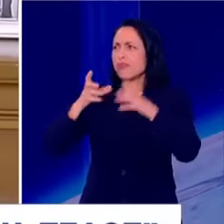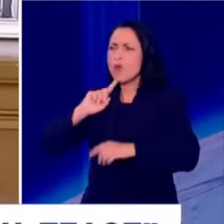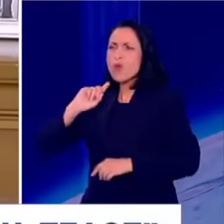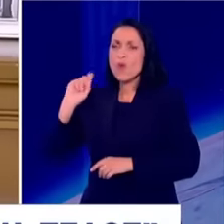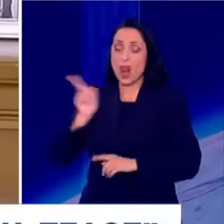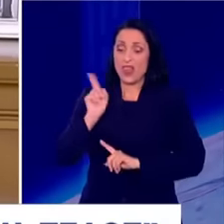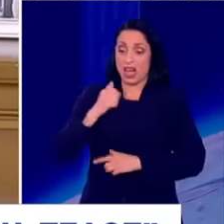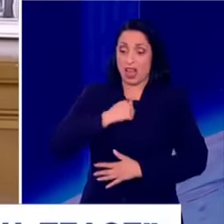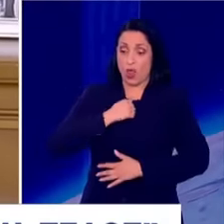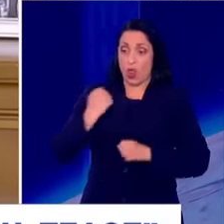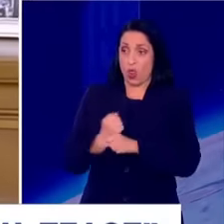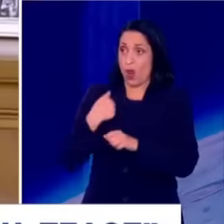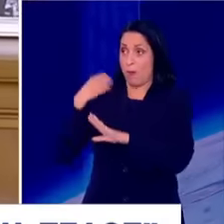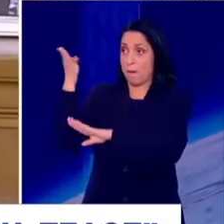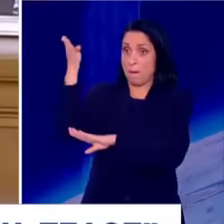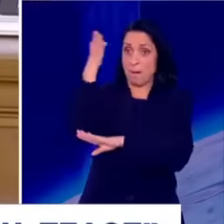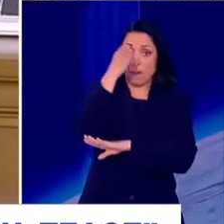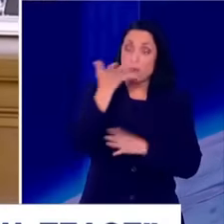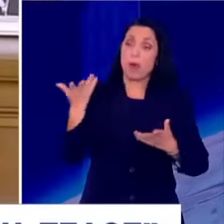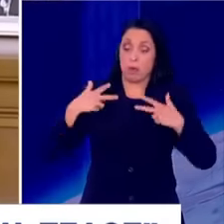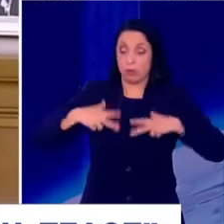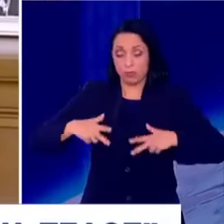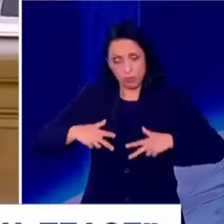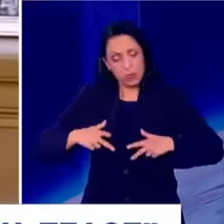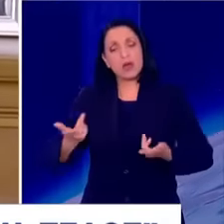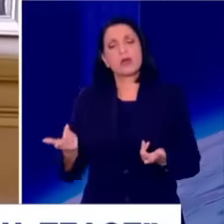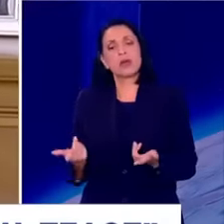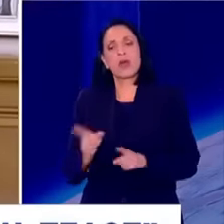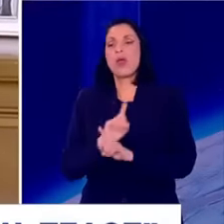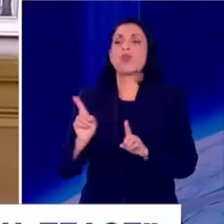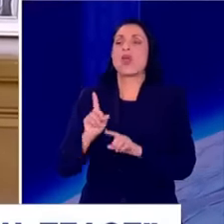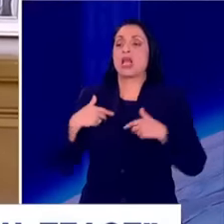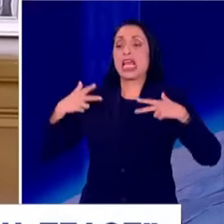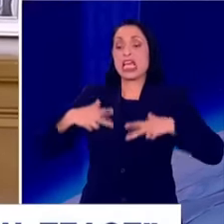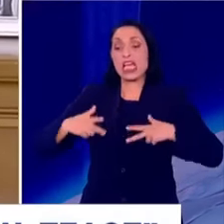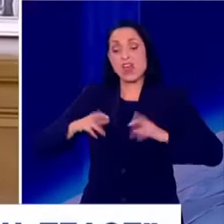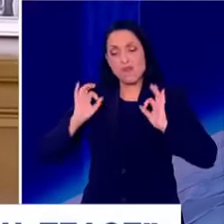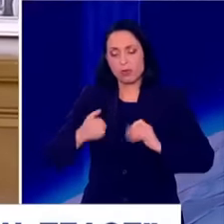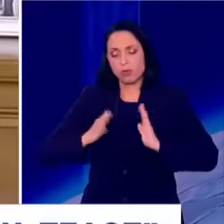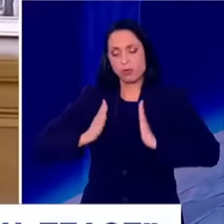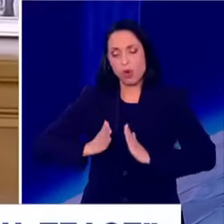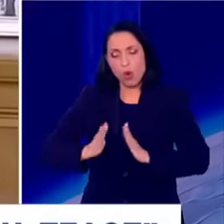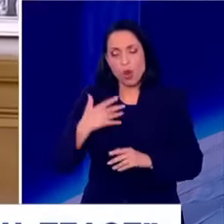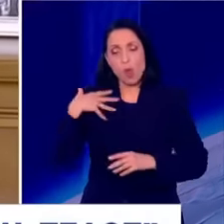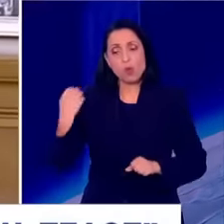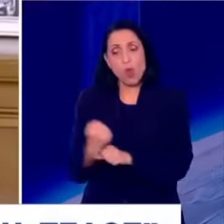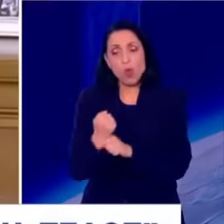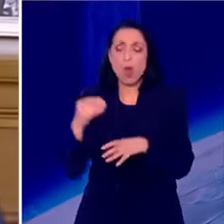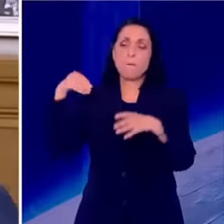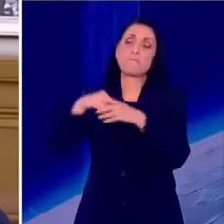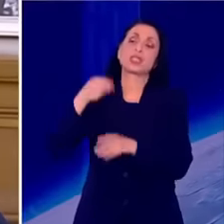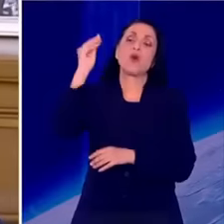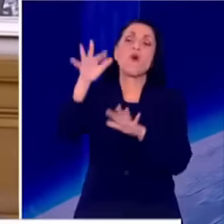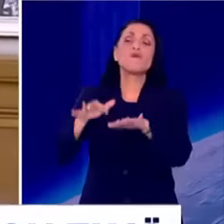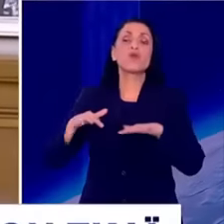Ελλάδα. Ταυτόχρονα πρέπει να κυβερνηθεί και μια χώρα. Το ίδιο ισχύει και τους υπουργούς. Δεν παραλύει το κυβερνητικό έργο, το κοινοβουλευτικό έργο. Θα έχουμε δουλειά στη Βουλή μέχρι